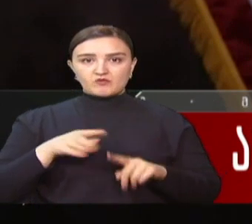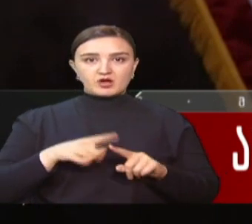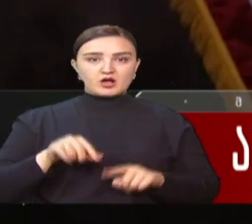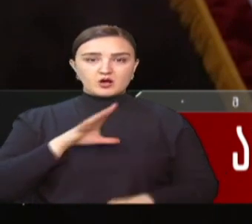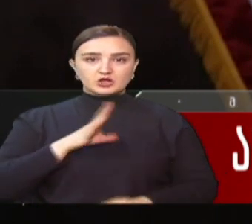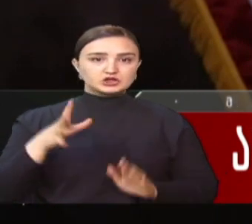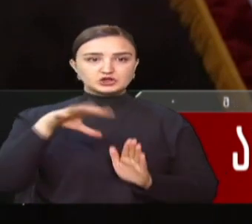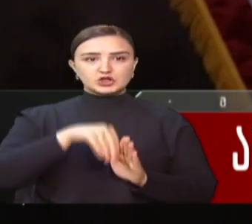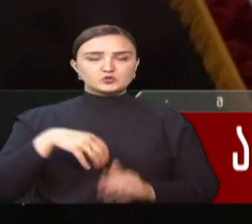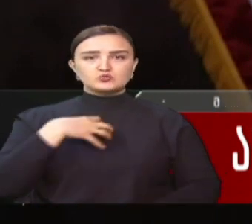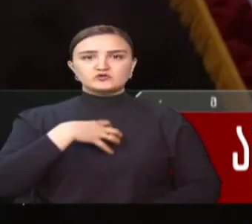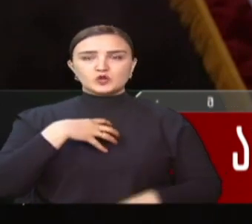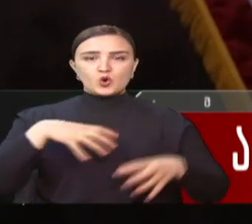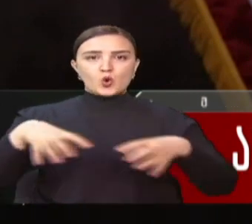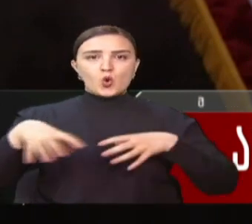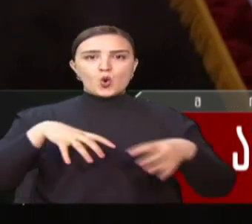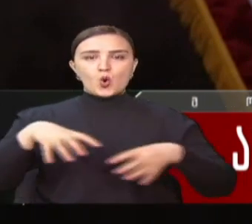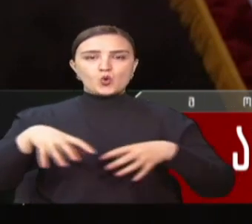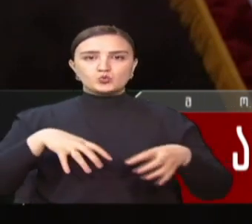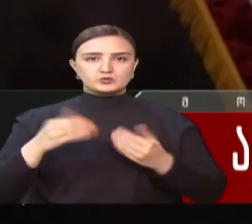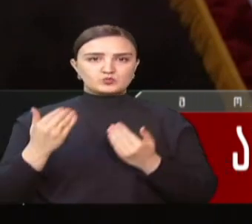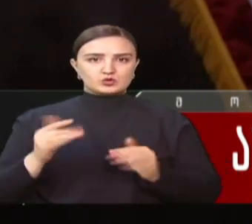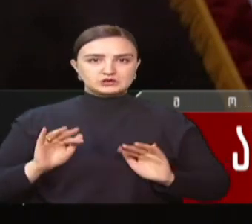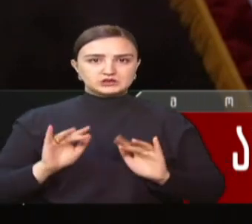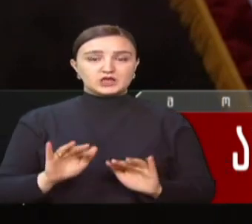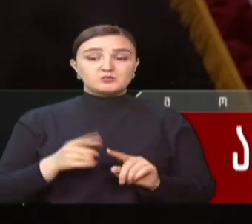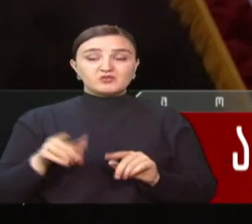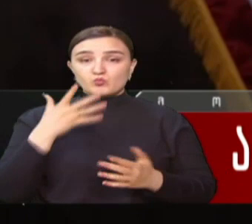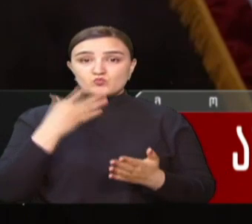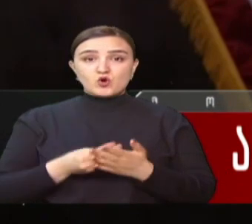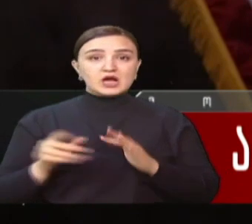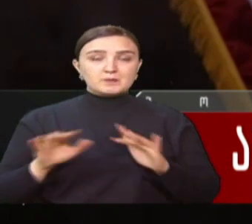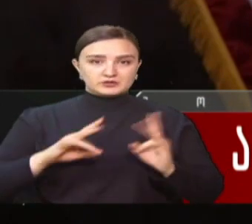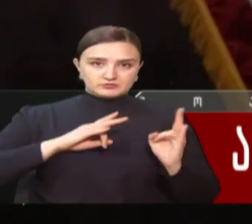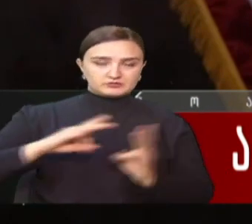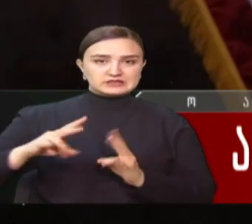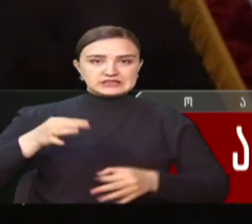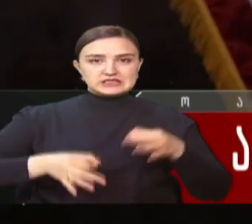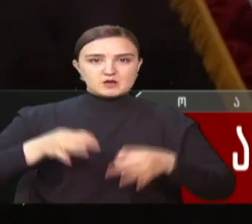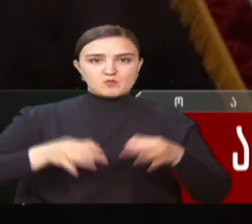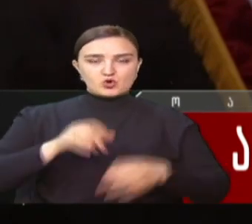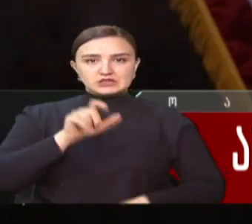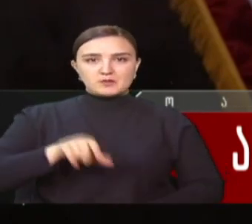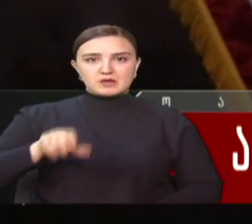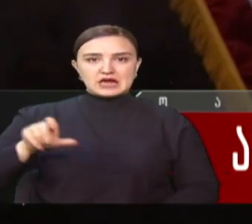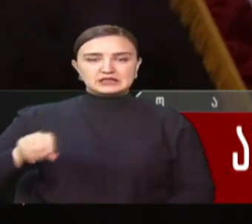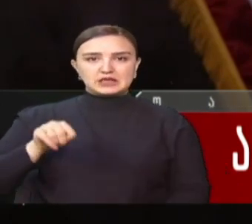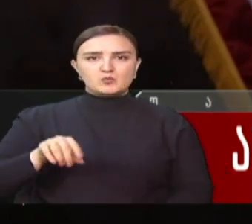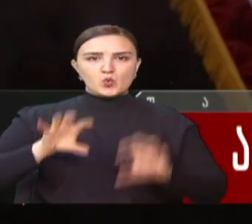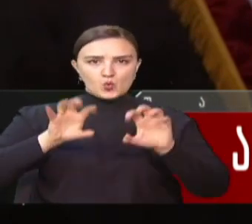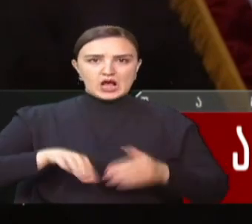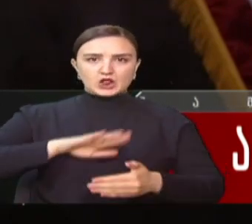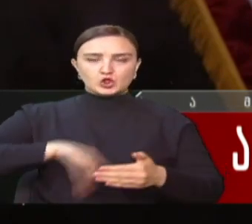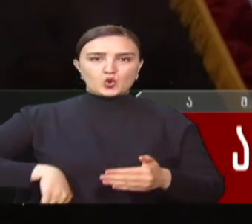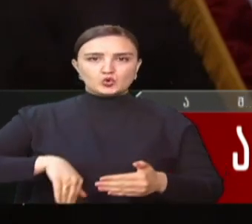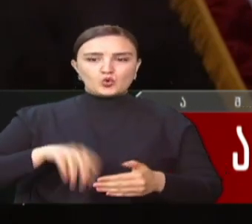იყვნენ მნიშვნელოვან კორუფციულ საქმიანობაში. მათი ქმედებებით მათ უგულებელყვეს სასამართლო და საჯარო პროცესი მოსამართლეების მიმართ უკანონო